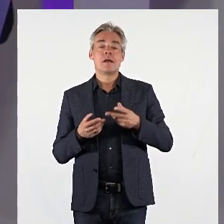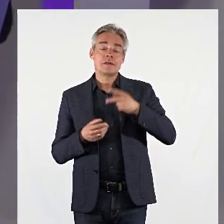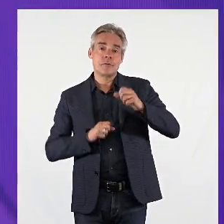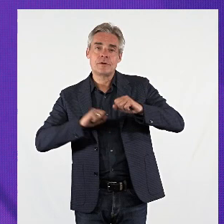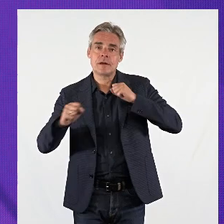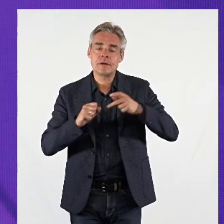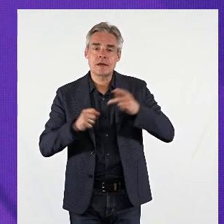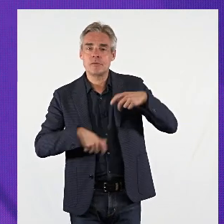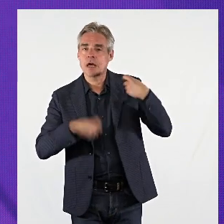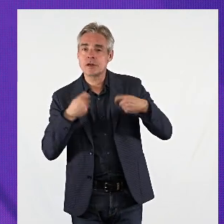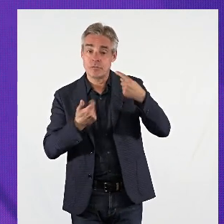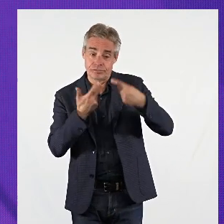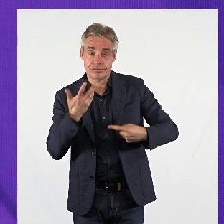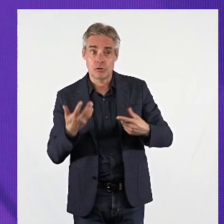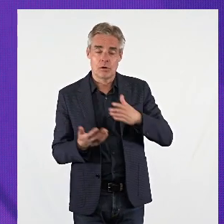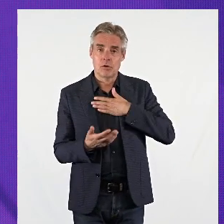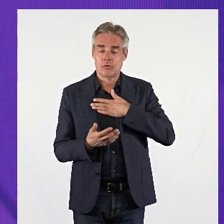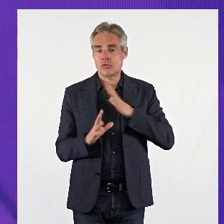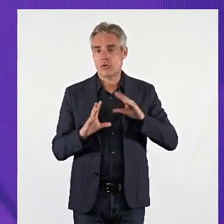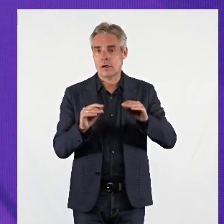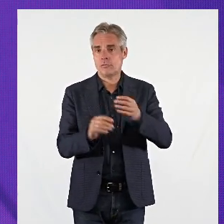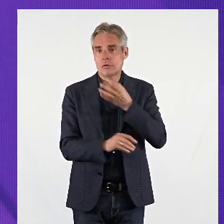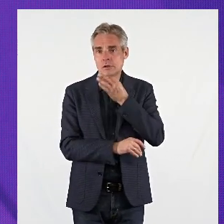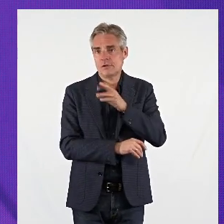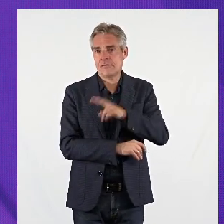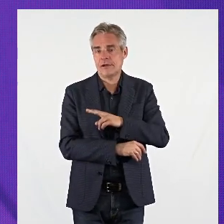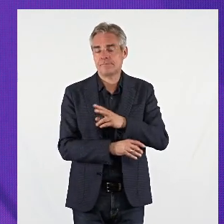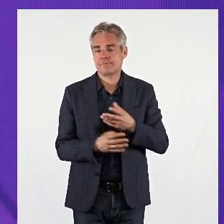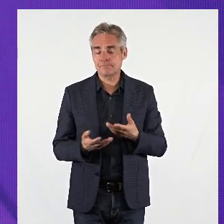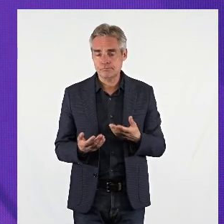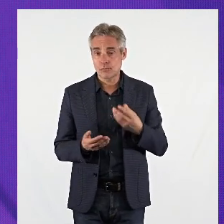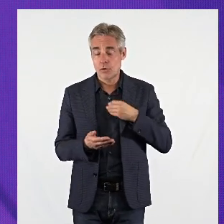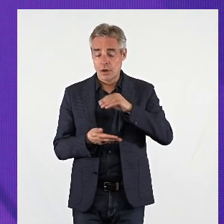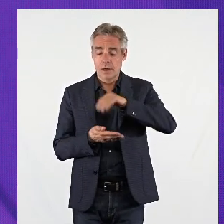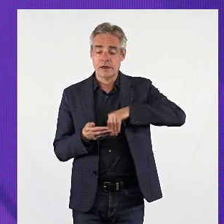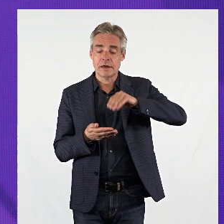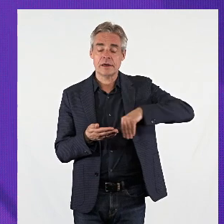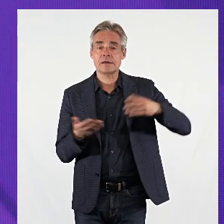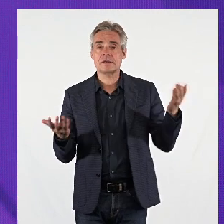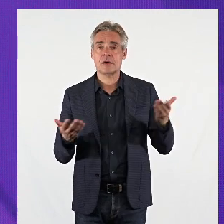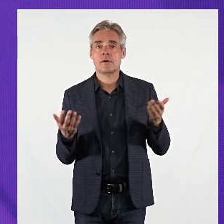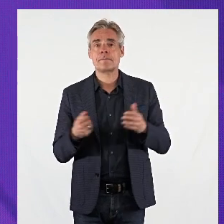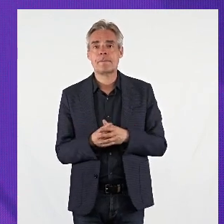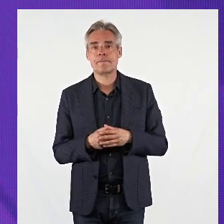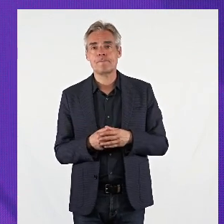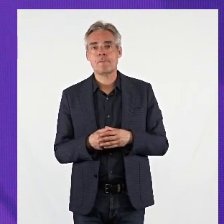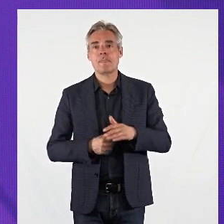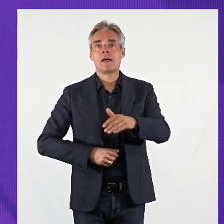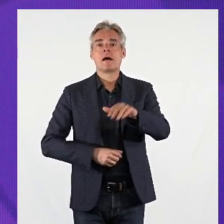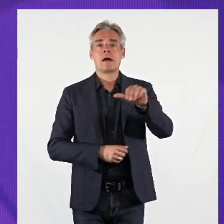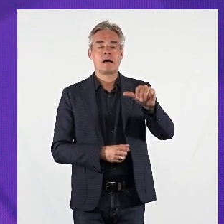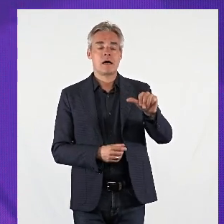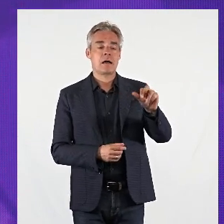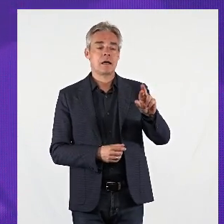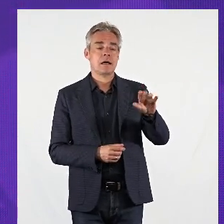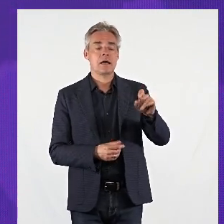etc. Et nous, de manière très pragmatique, ce que nous avons écrit, c'est que les agences régionales de santé, les